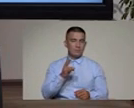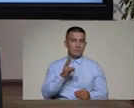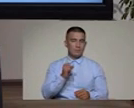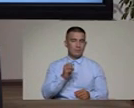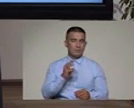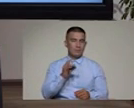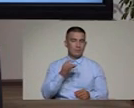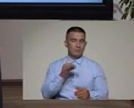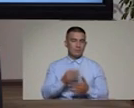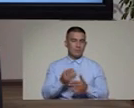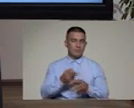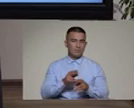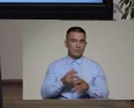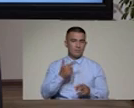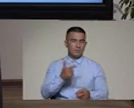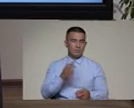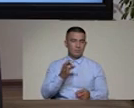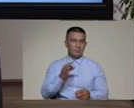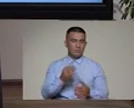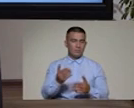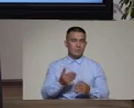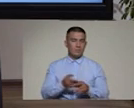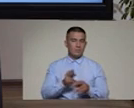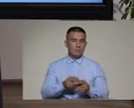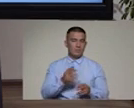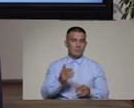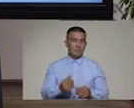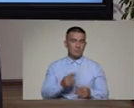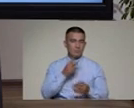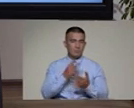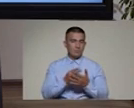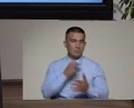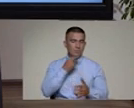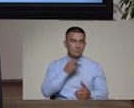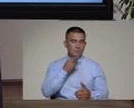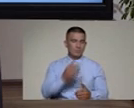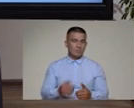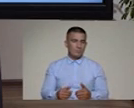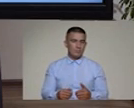gidroksid, ikkinchisiga esa xlorid kislota eritmasdan ta'sir ettirishimiz kerak.